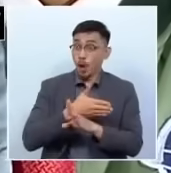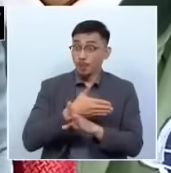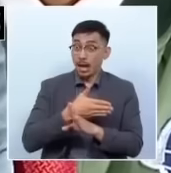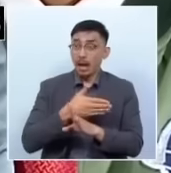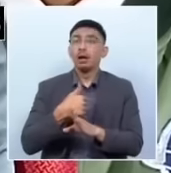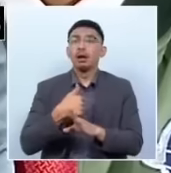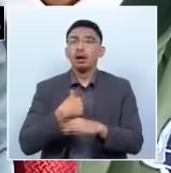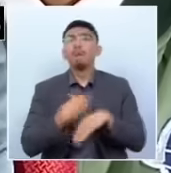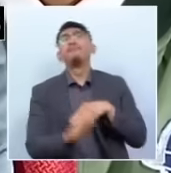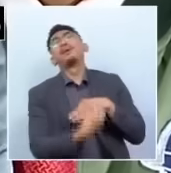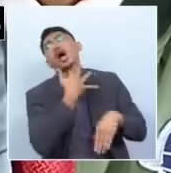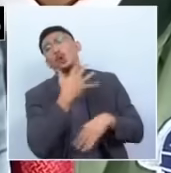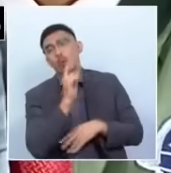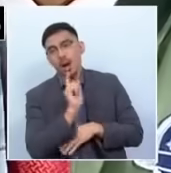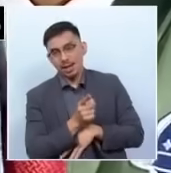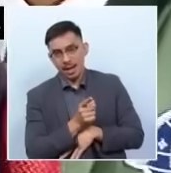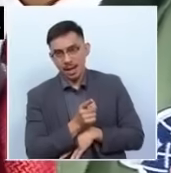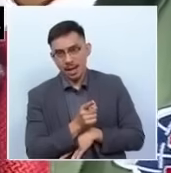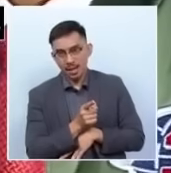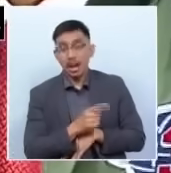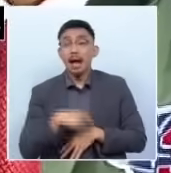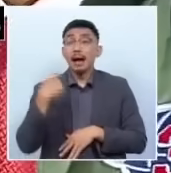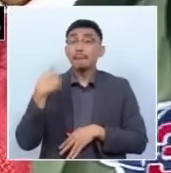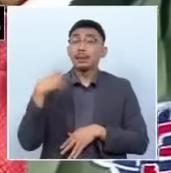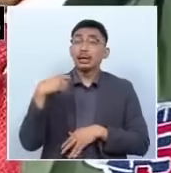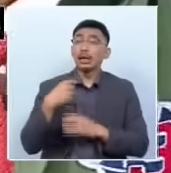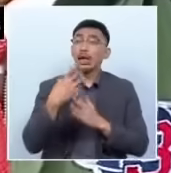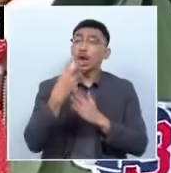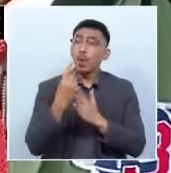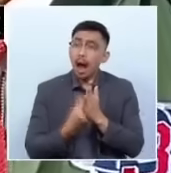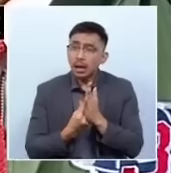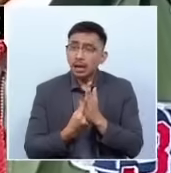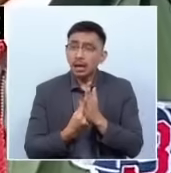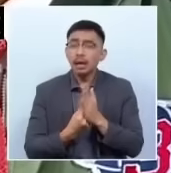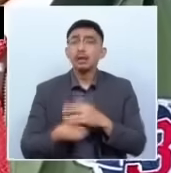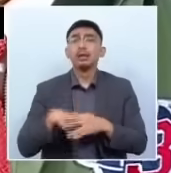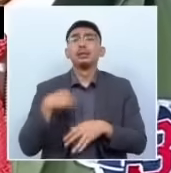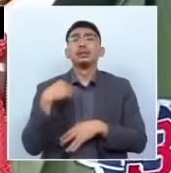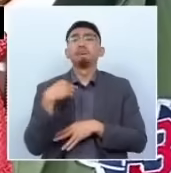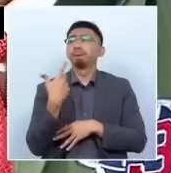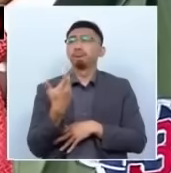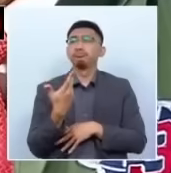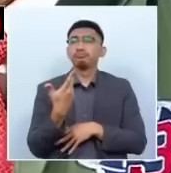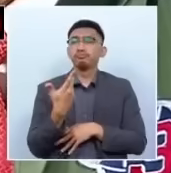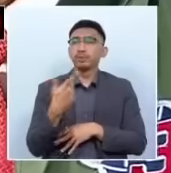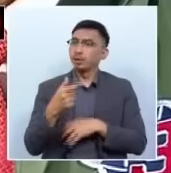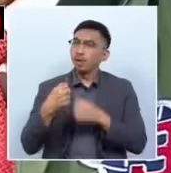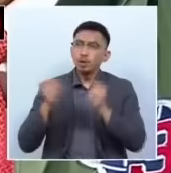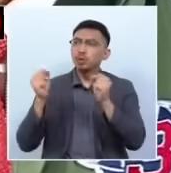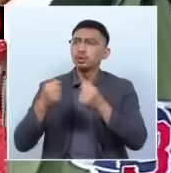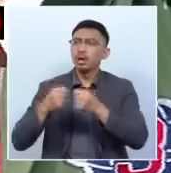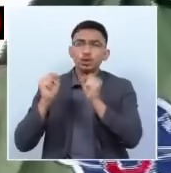berpengaruh juga Menteri Keuangan yang banyak tidak menyetujui e